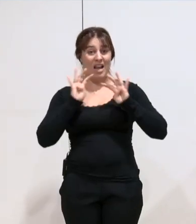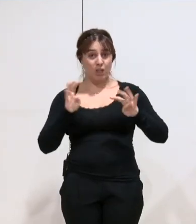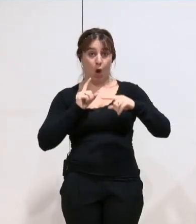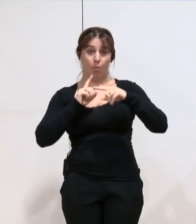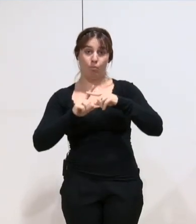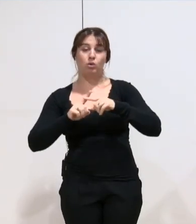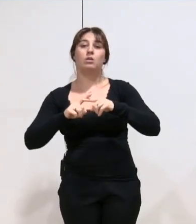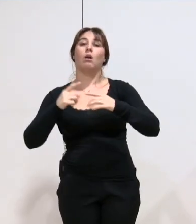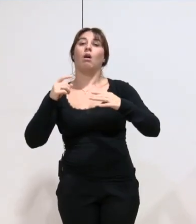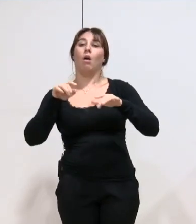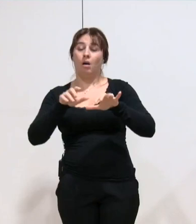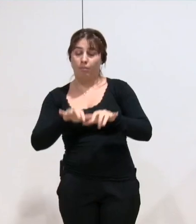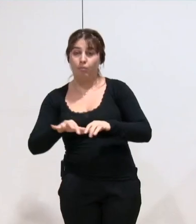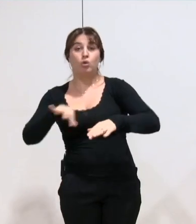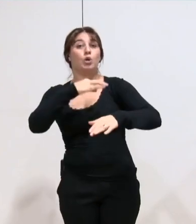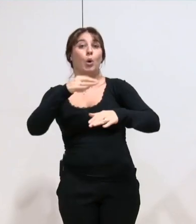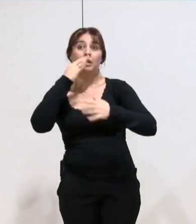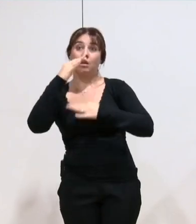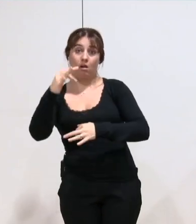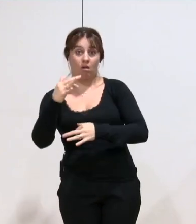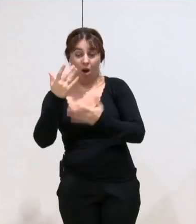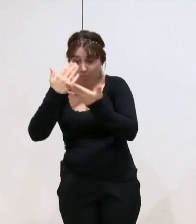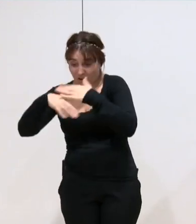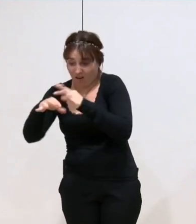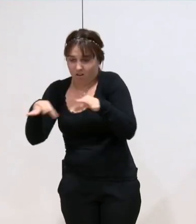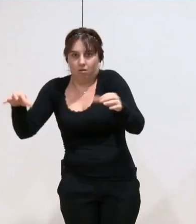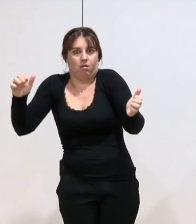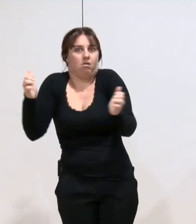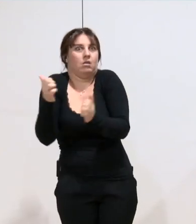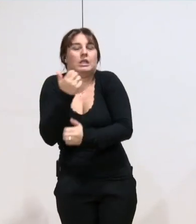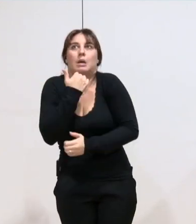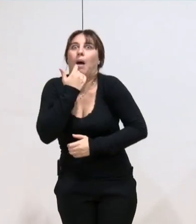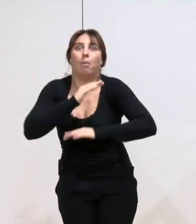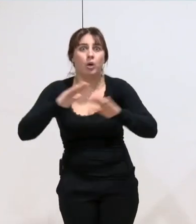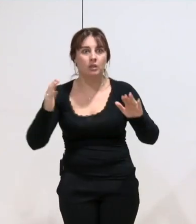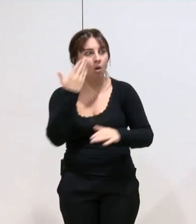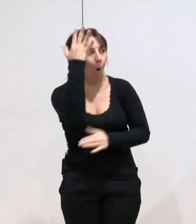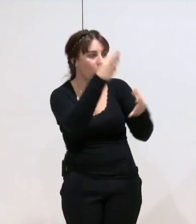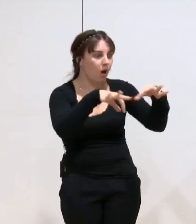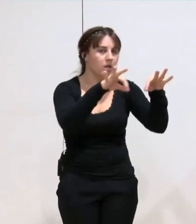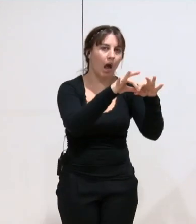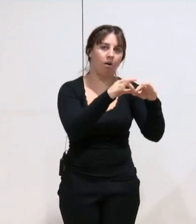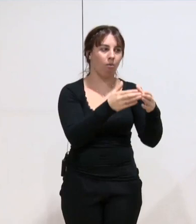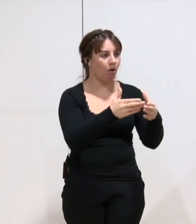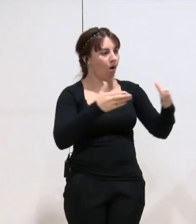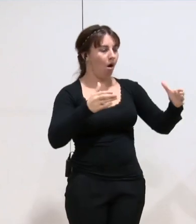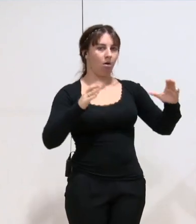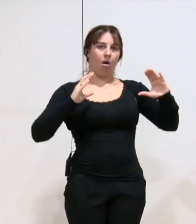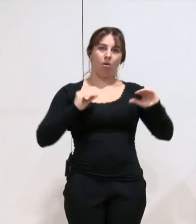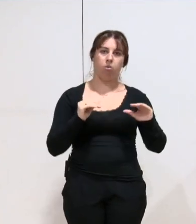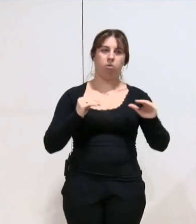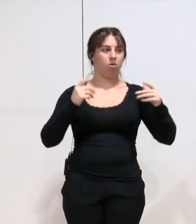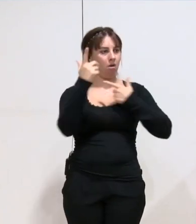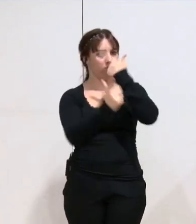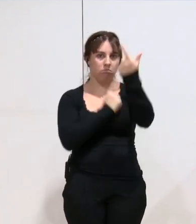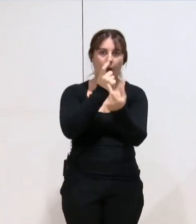solistes et l'orchestre dans la salle Moriot, c'est plus possible. Est-ce qu'il n'y a pas des salles un peu plus grandes, un peu plus